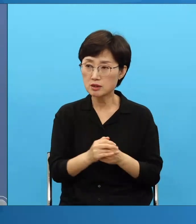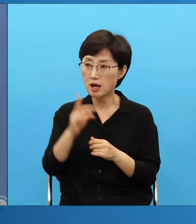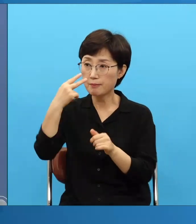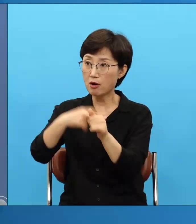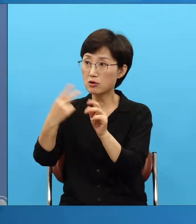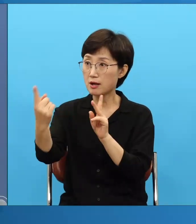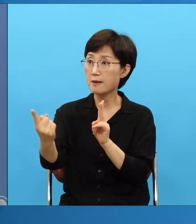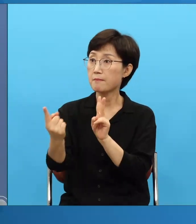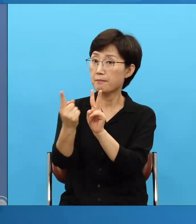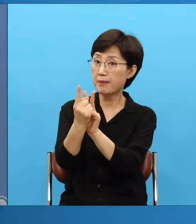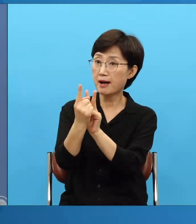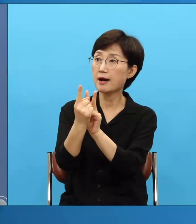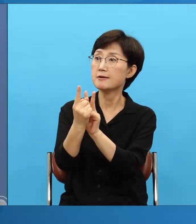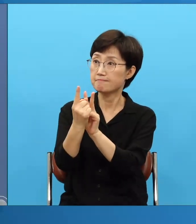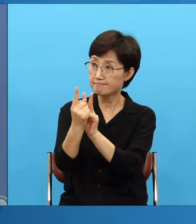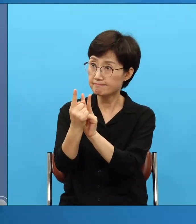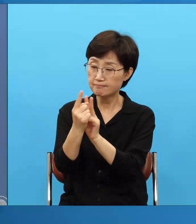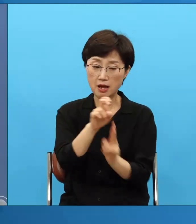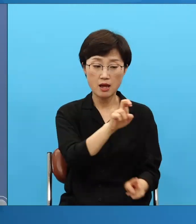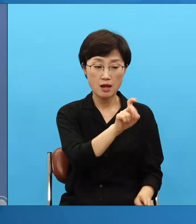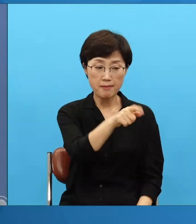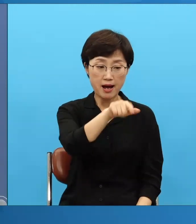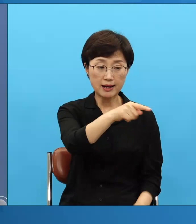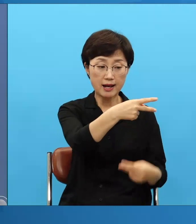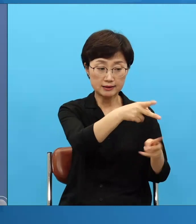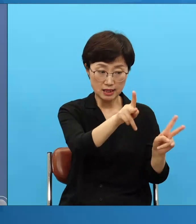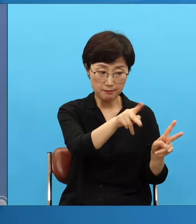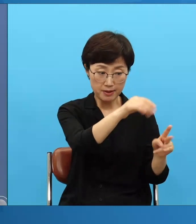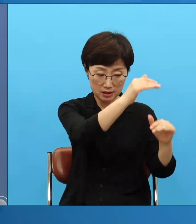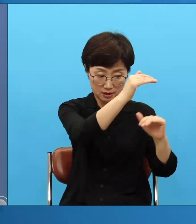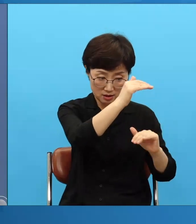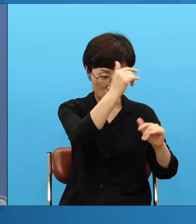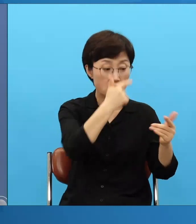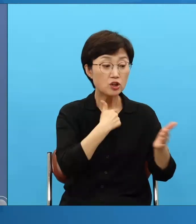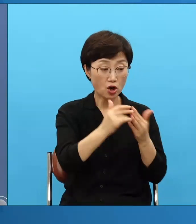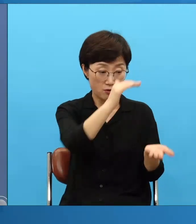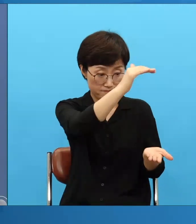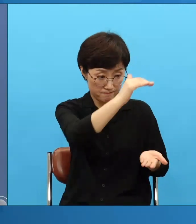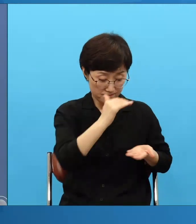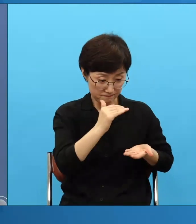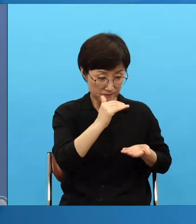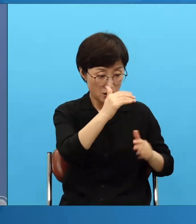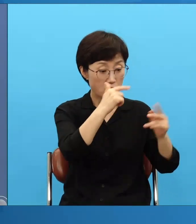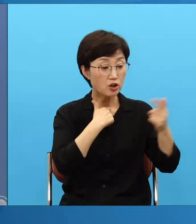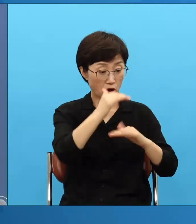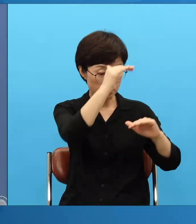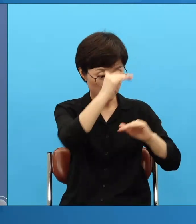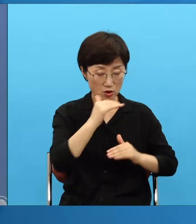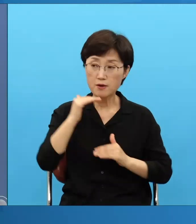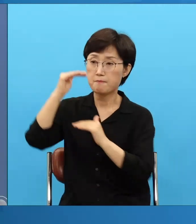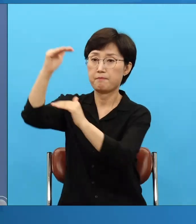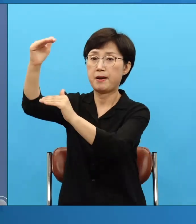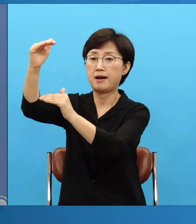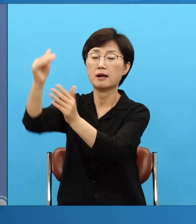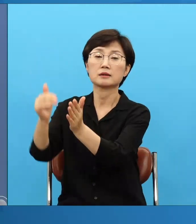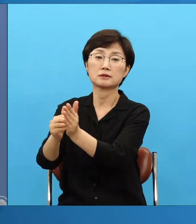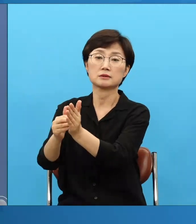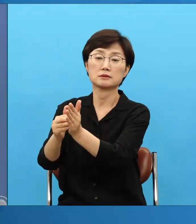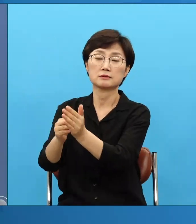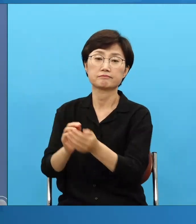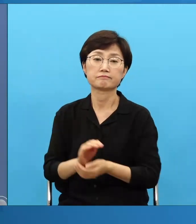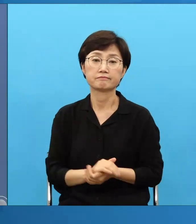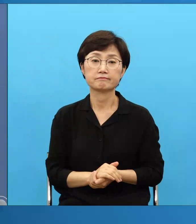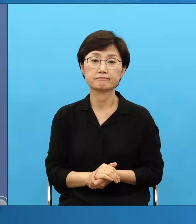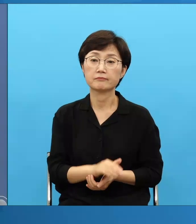했지만은 마가다락방에 있었던 역사를 바울에게 전거했을 겁니다. And then they didn't say anything other than the 그렇죠? works that took place in the Mark's upper room to 여러분,